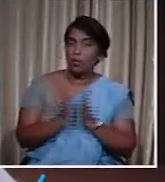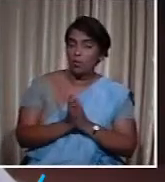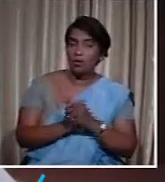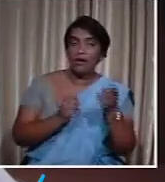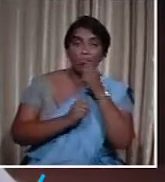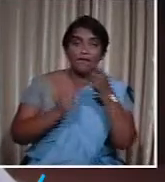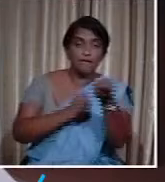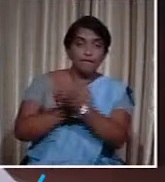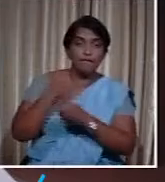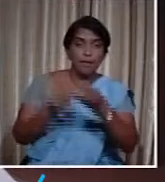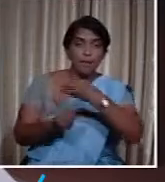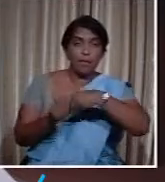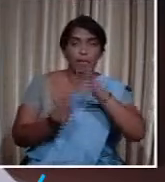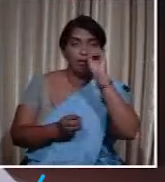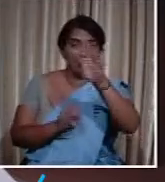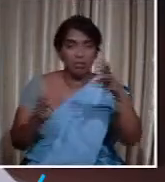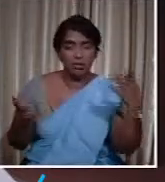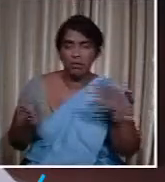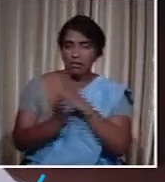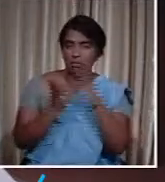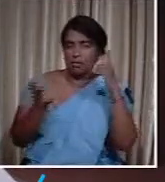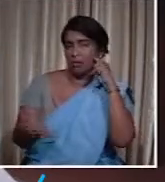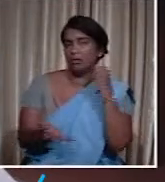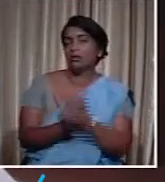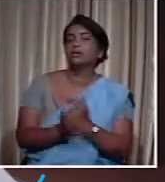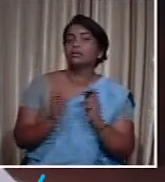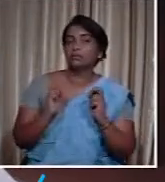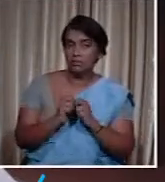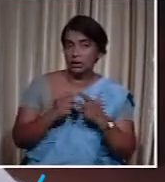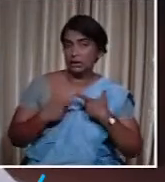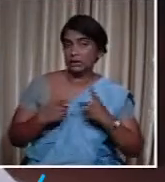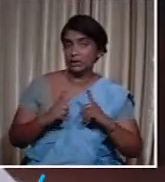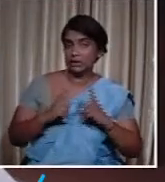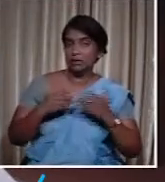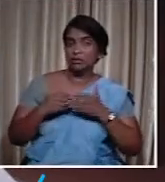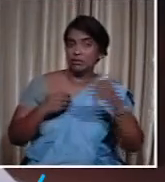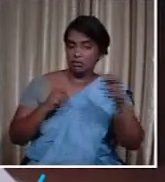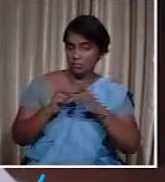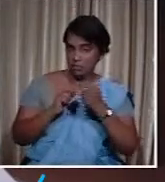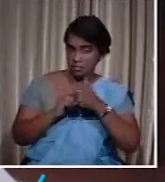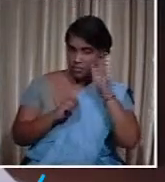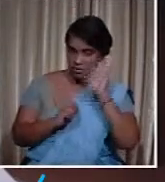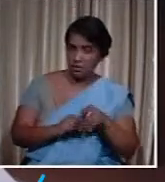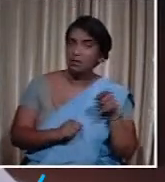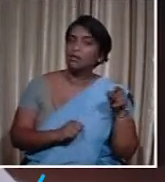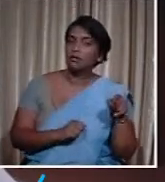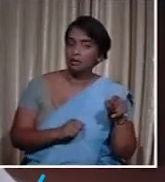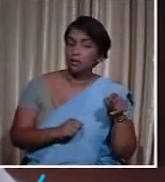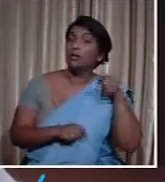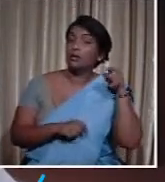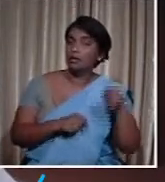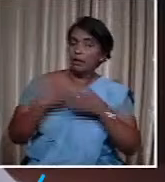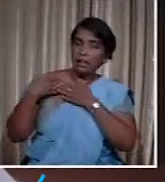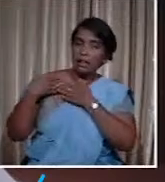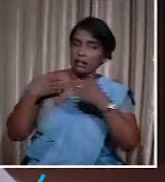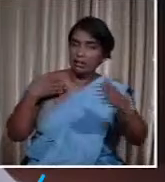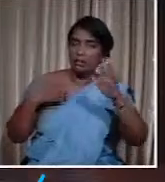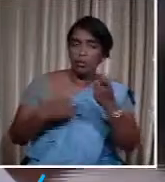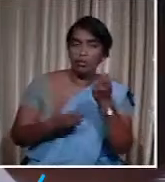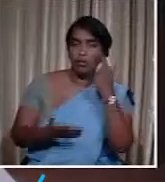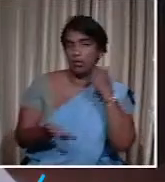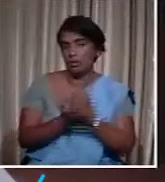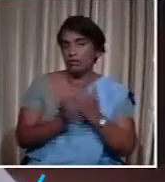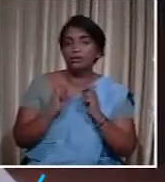පොහොර ටිකක් ගහ ගන්න බැරුව අතිශය වේදනාකාරී ජන ජීවිතයට අපේ රටේ අද පුරවැසියා මුහුණ දී තිබෙනවා මේ දිගු කාලයක් ආපු ආර්ථික